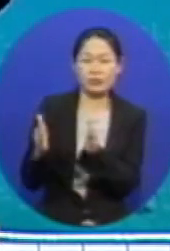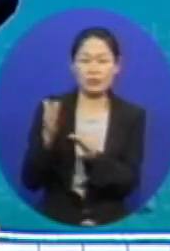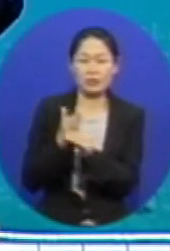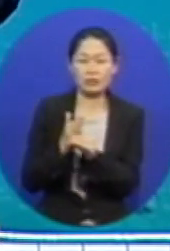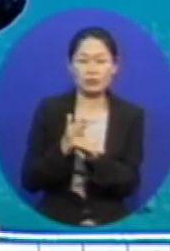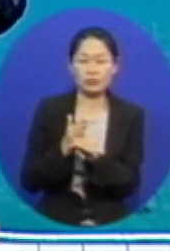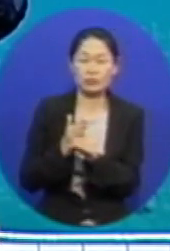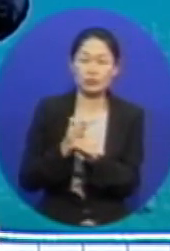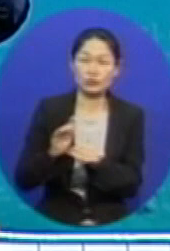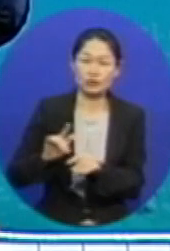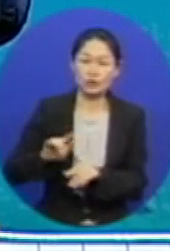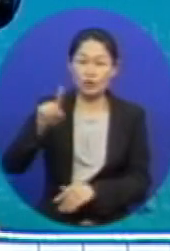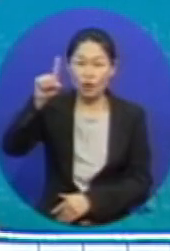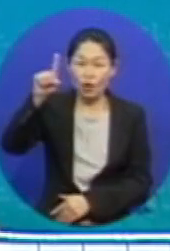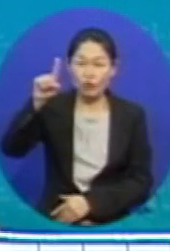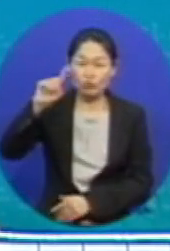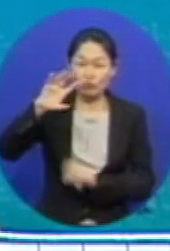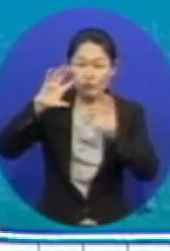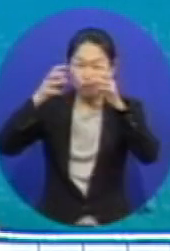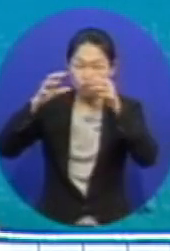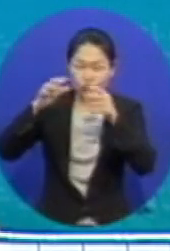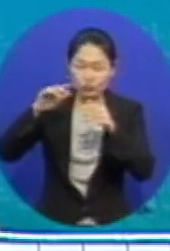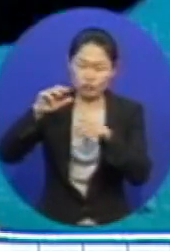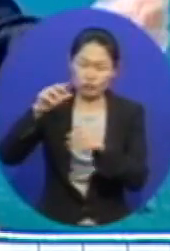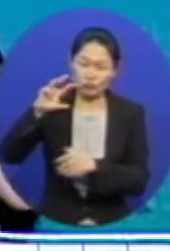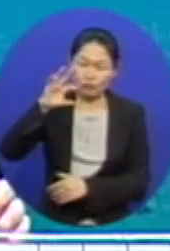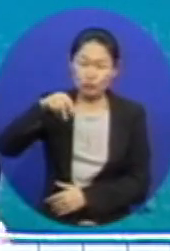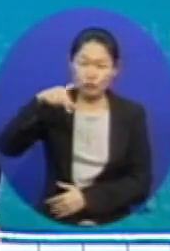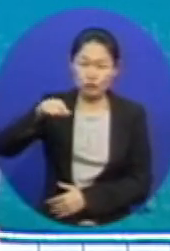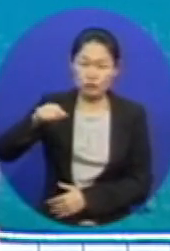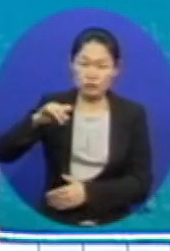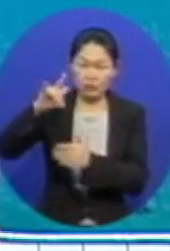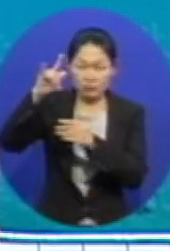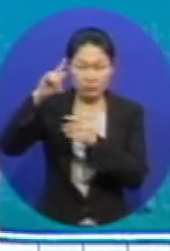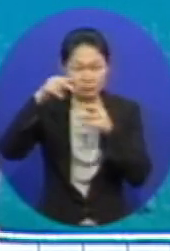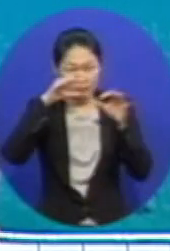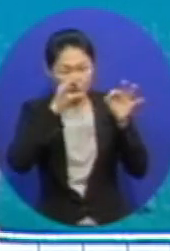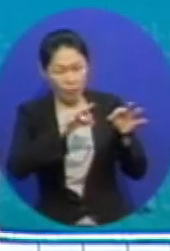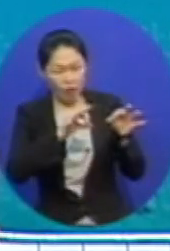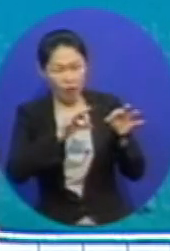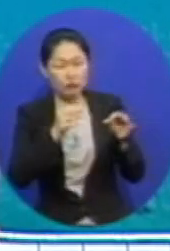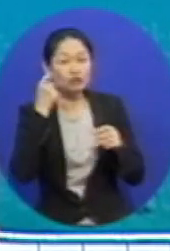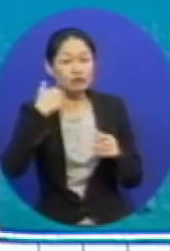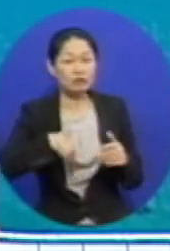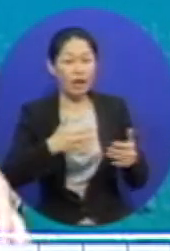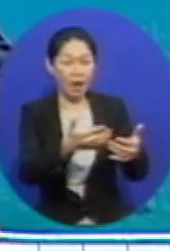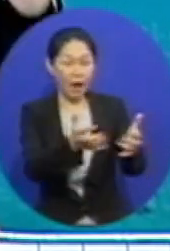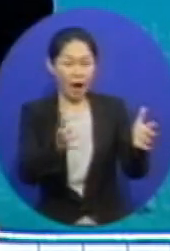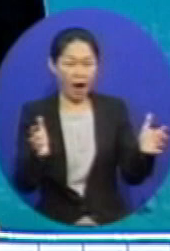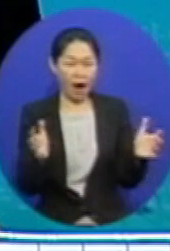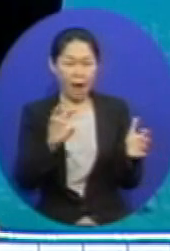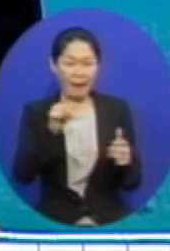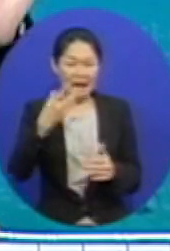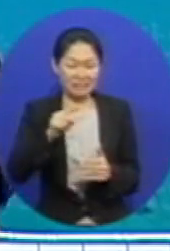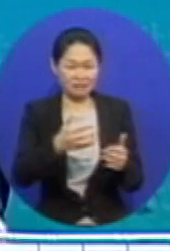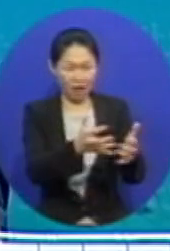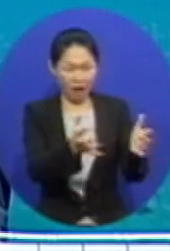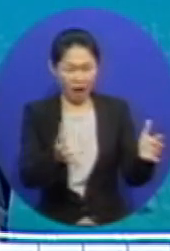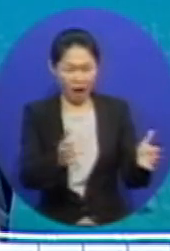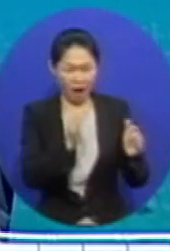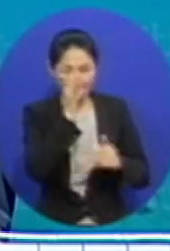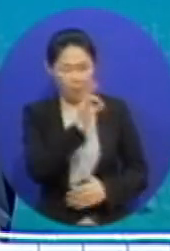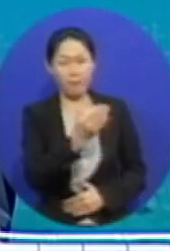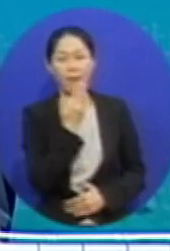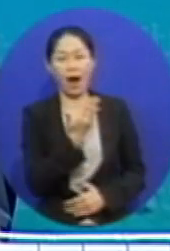타고 내려 보면 지구 급에서 중국 땅 의 만리장성이 보인다고 할 정도니 정말 불가사의한 건축물을